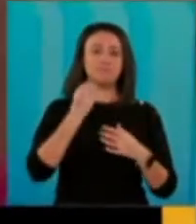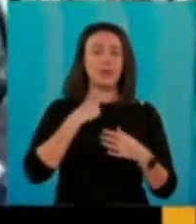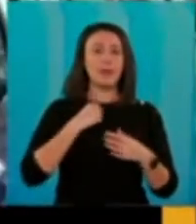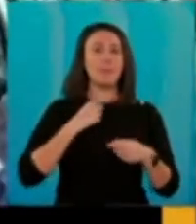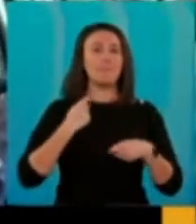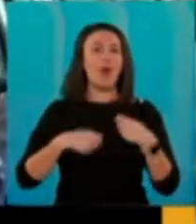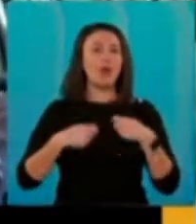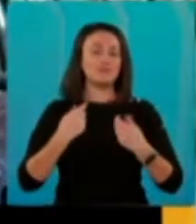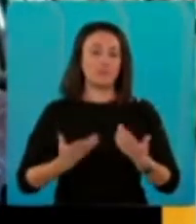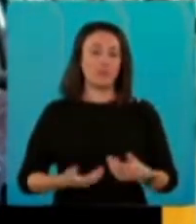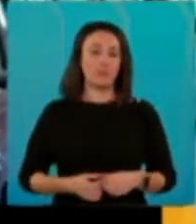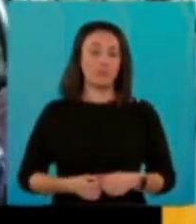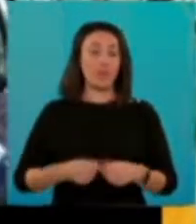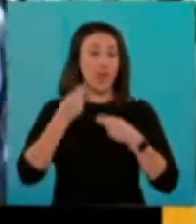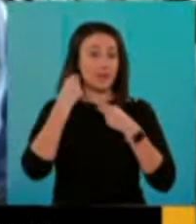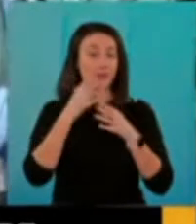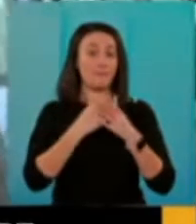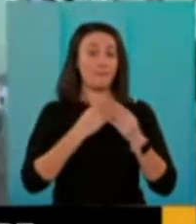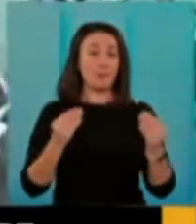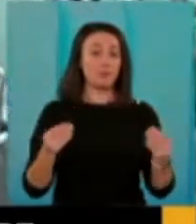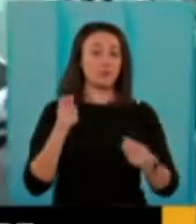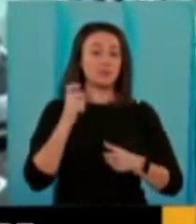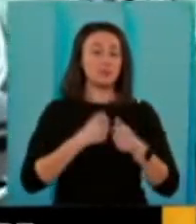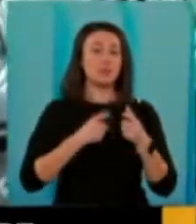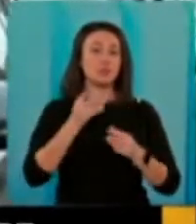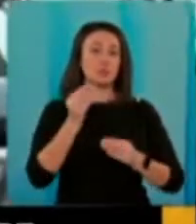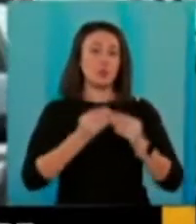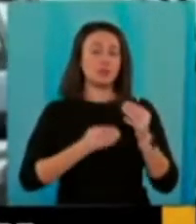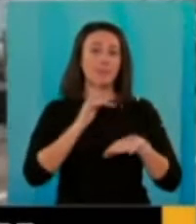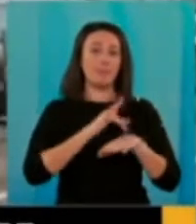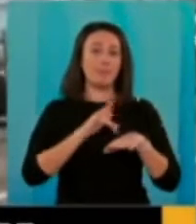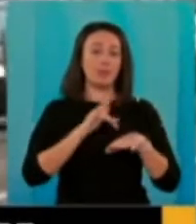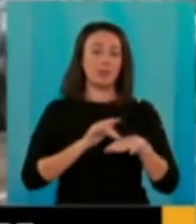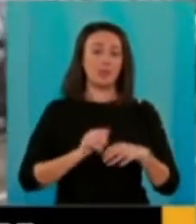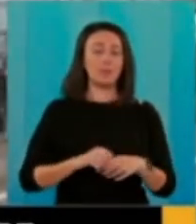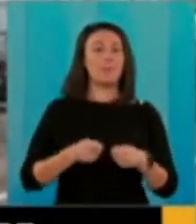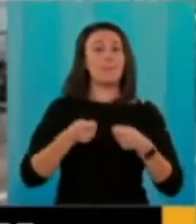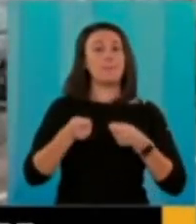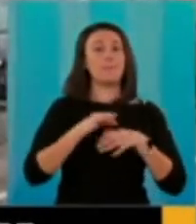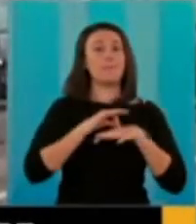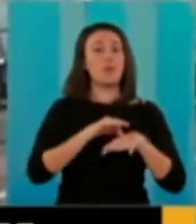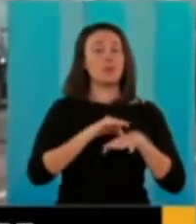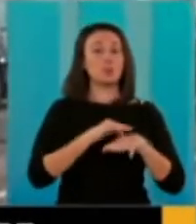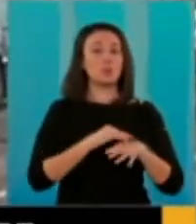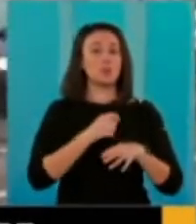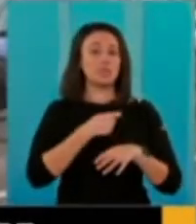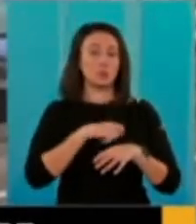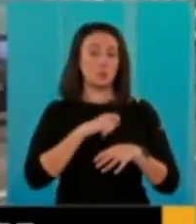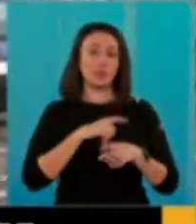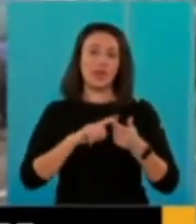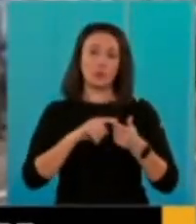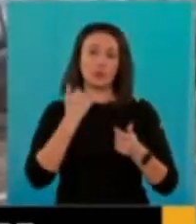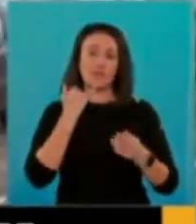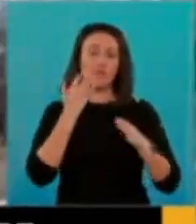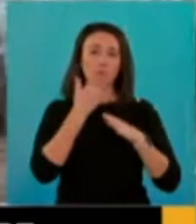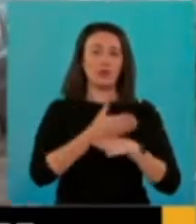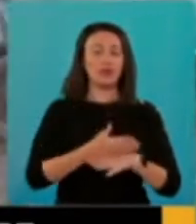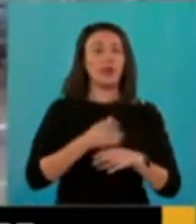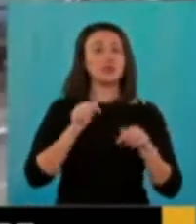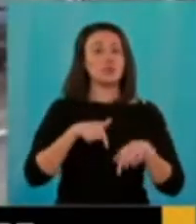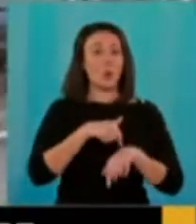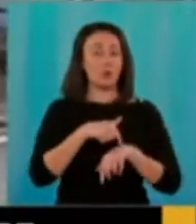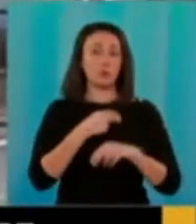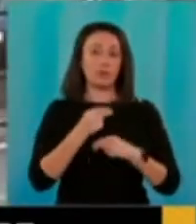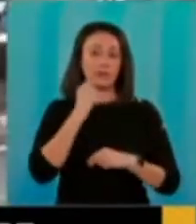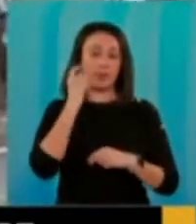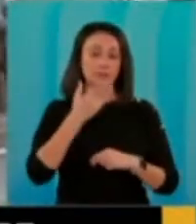potrivit unui nou studiu. Ne explică mai multe însă despre această situație medicul Beatrice Mahler, managerul Institutului Marius Nasta, în legătură telefonică directă cu noi la această oră.